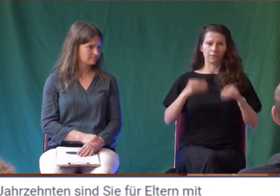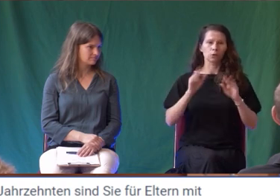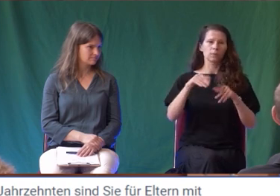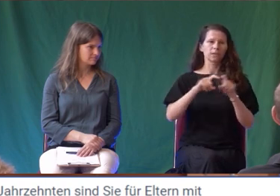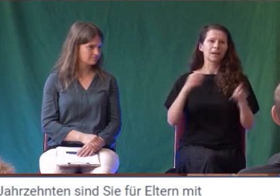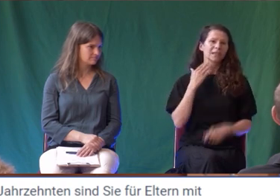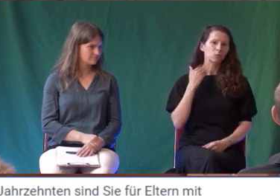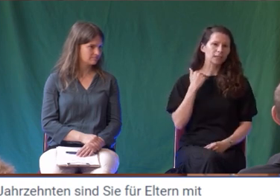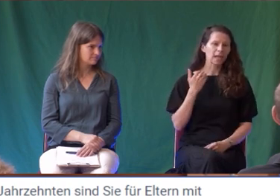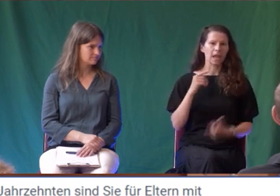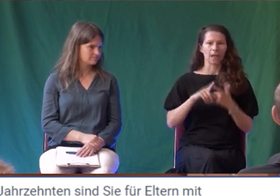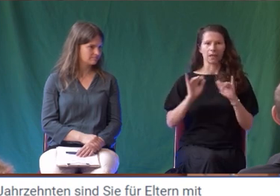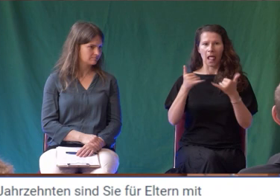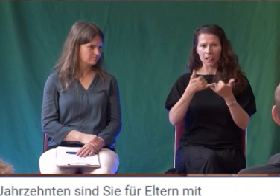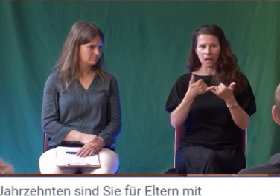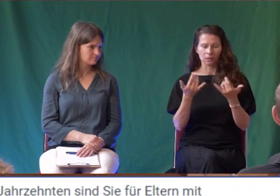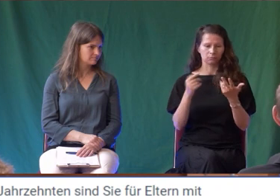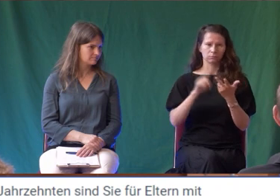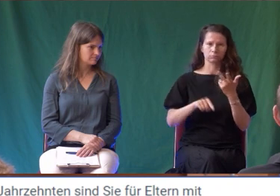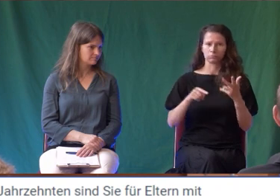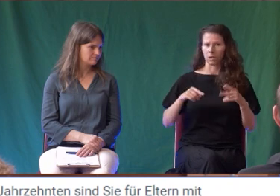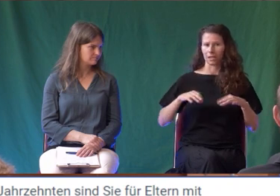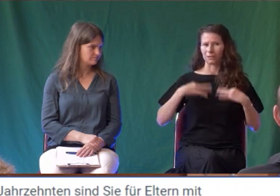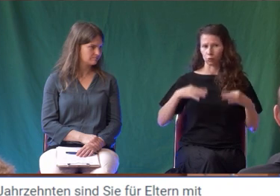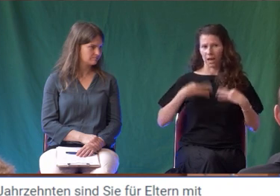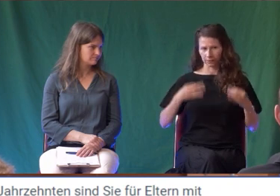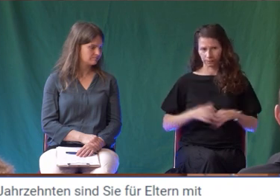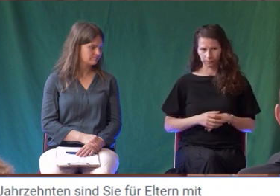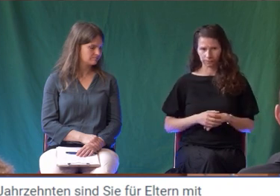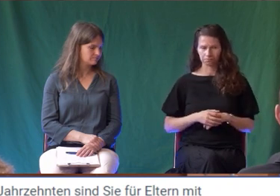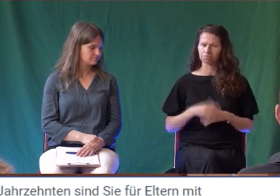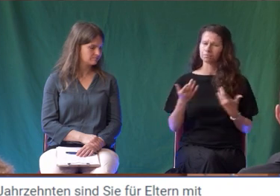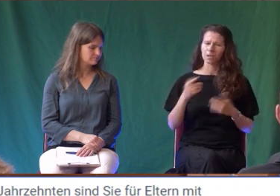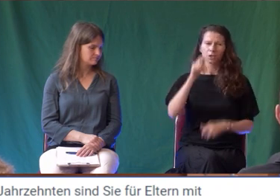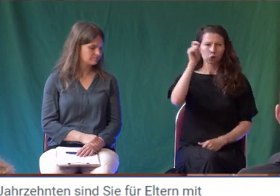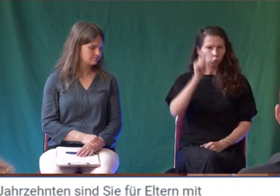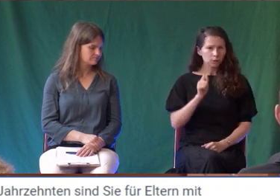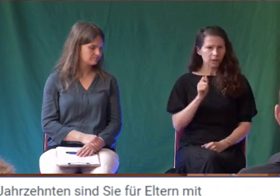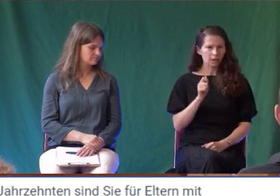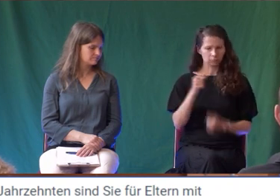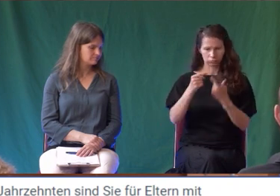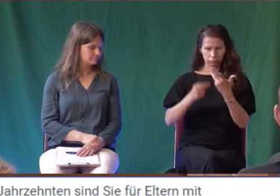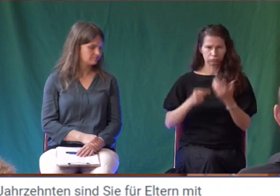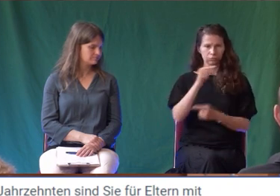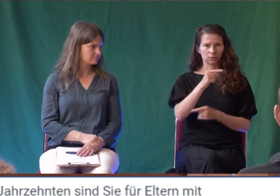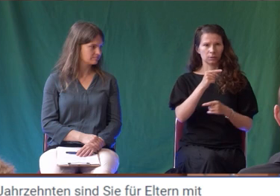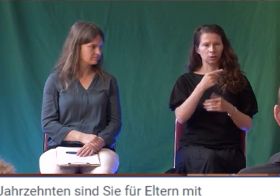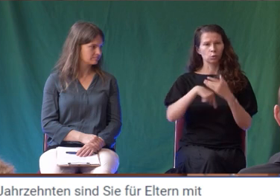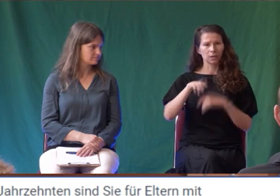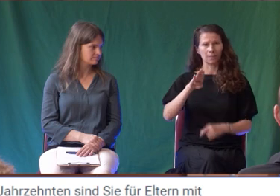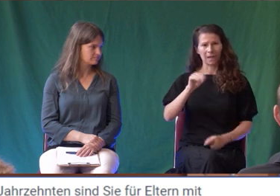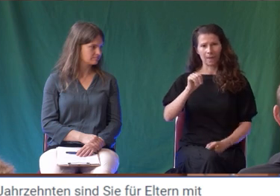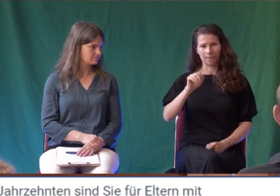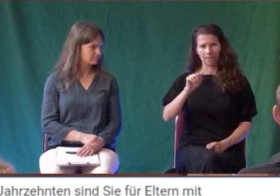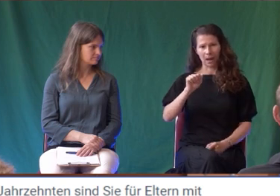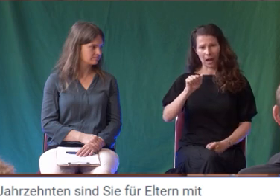Elternschaft und Gesundheit ich denke an die Studien die sie im Auftrag des BMAS und das BM